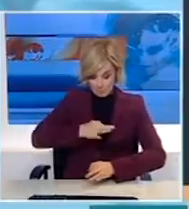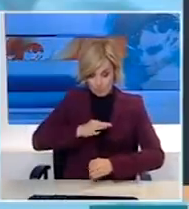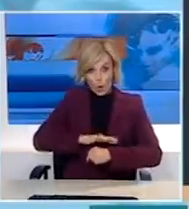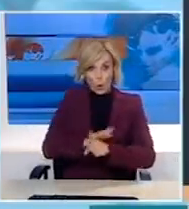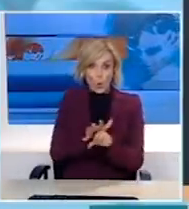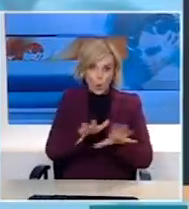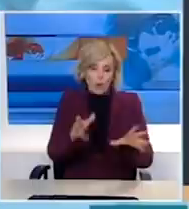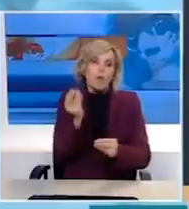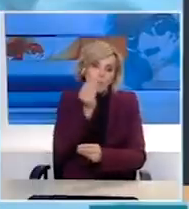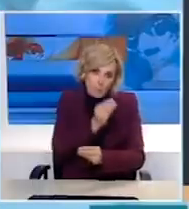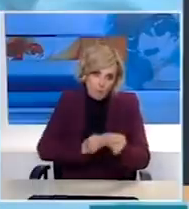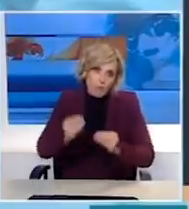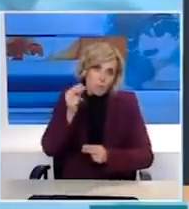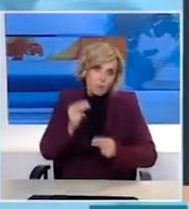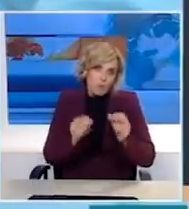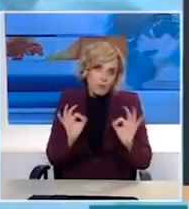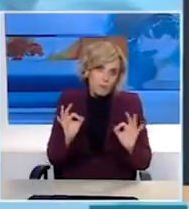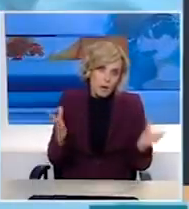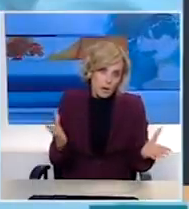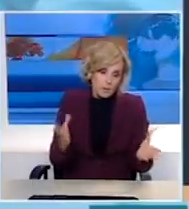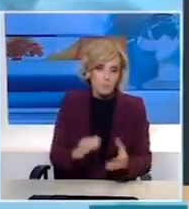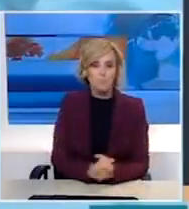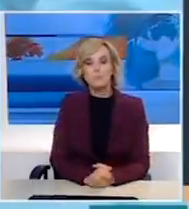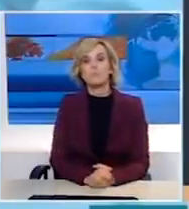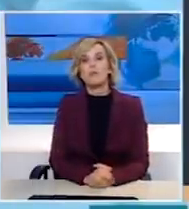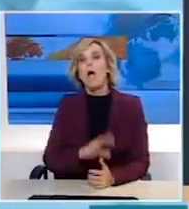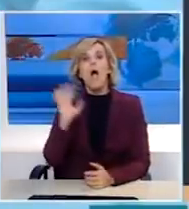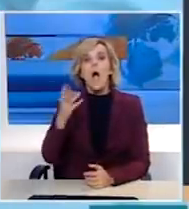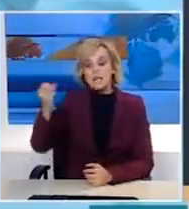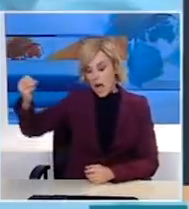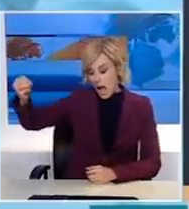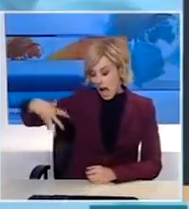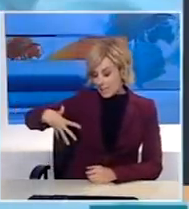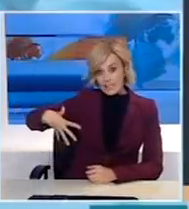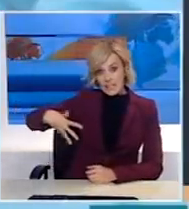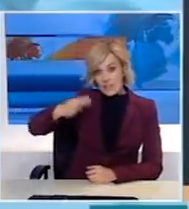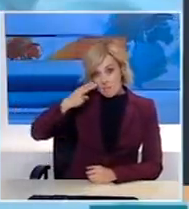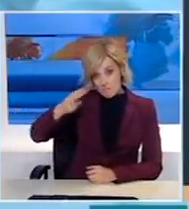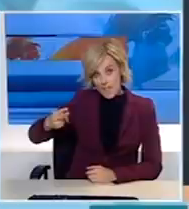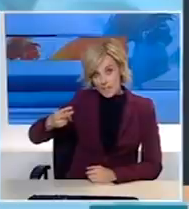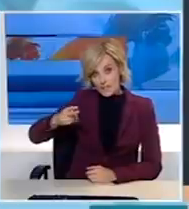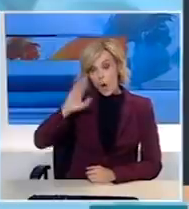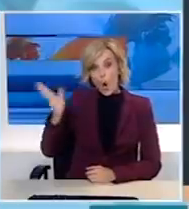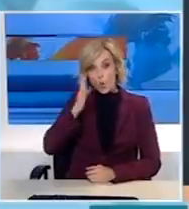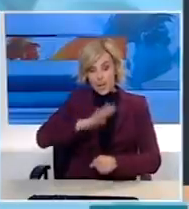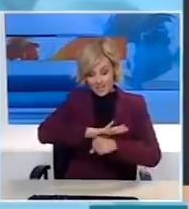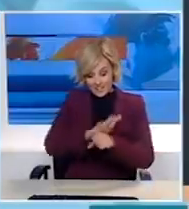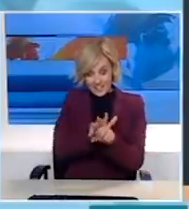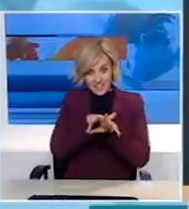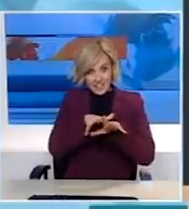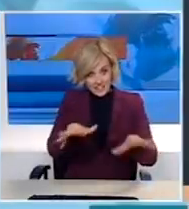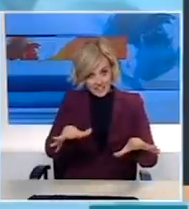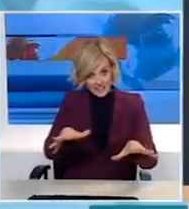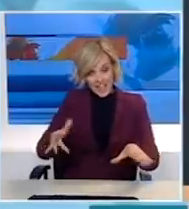δεδομένα για το θέμα των νεφρών. Όσον αφορά το αν σχετίζεται η ακτινολογική εικόνα με την επιδείνωση της νόσου, ναι, φαίνεται ότι οι άνθρωποι οι οποίοι δεν